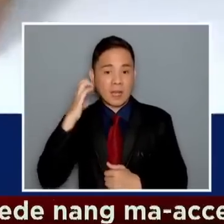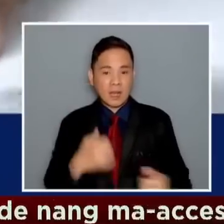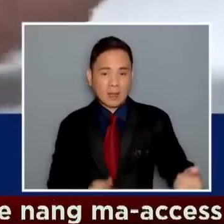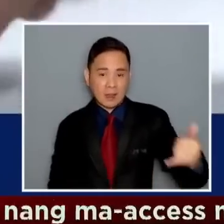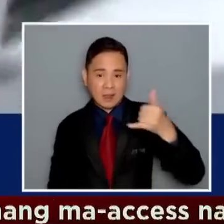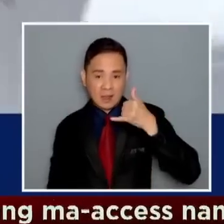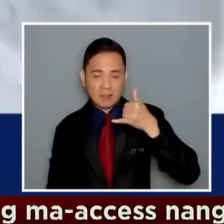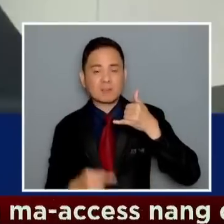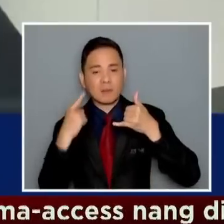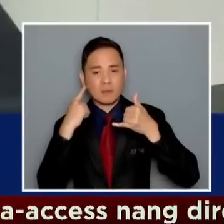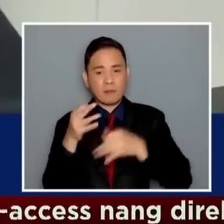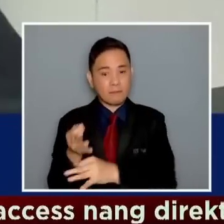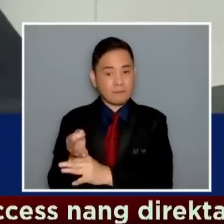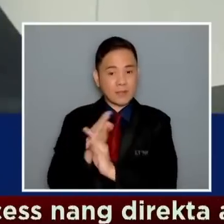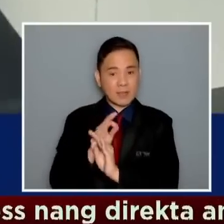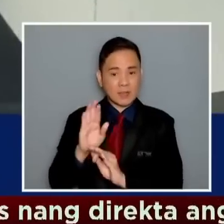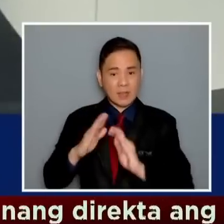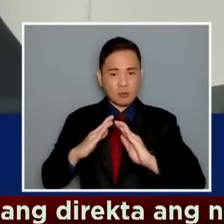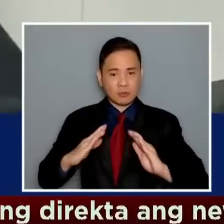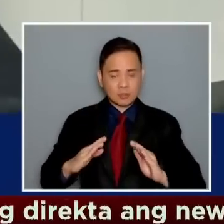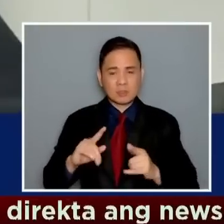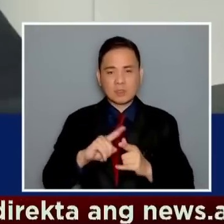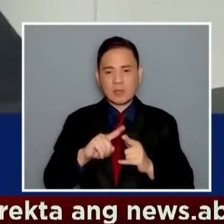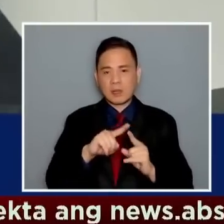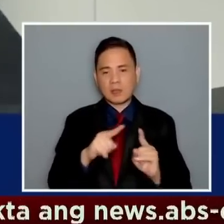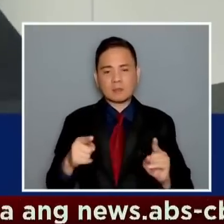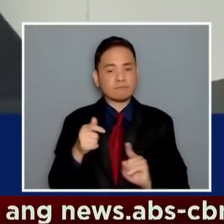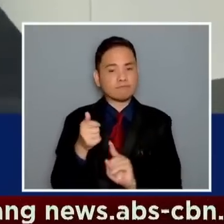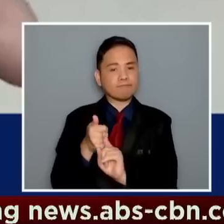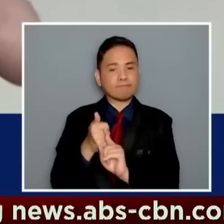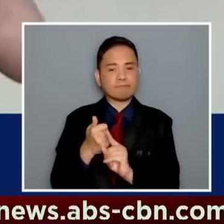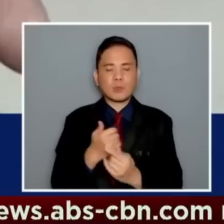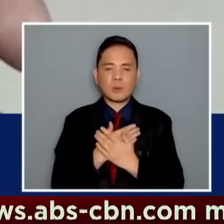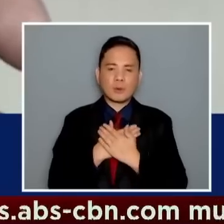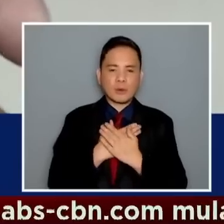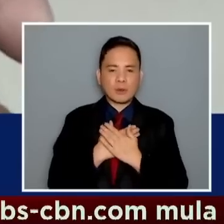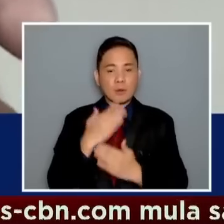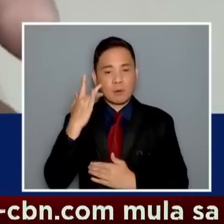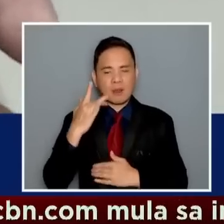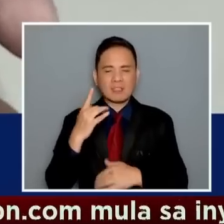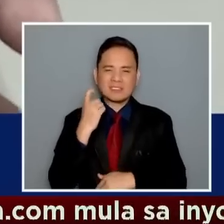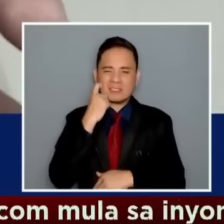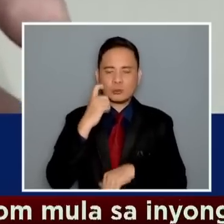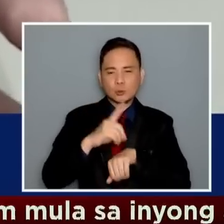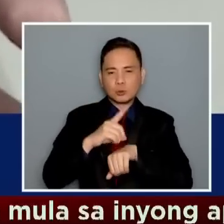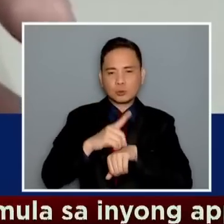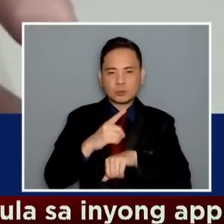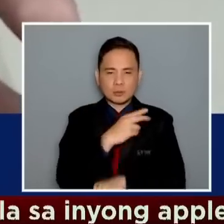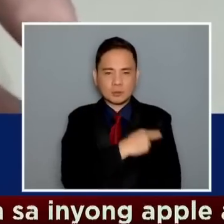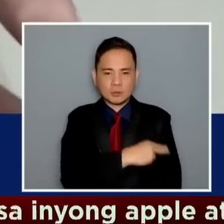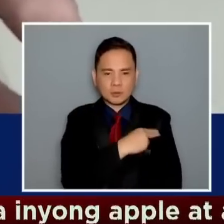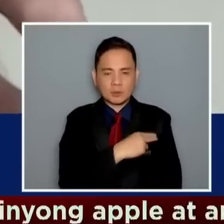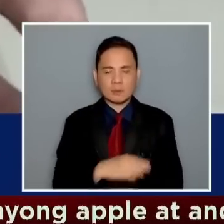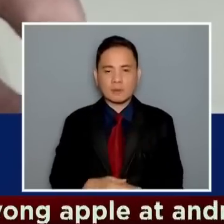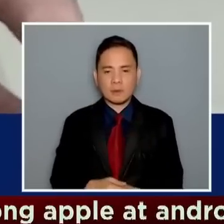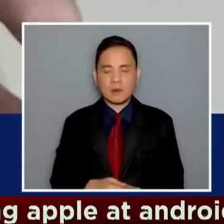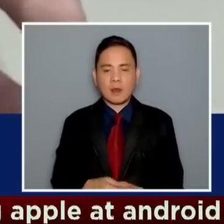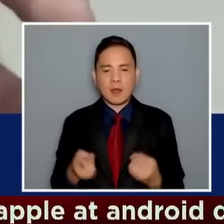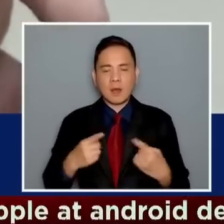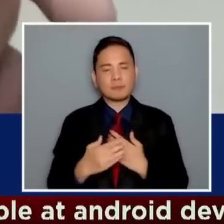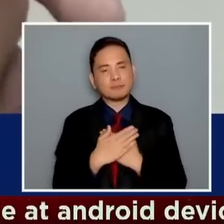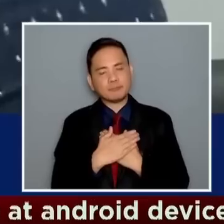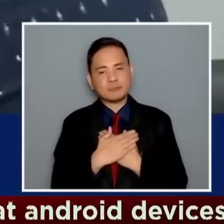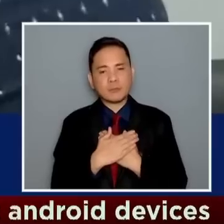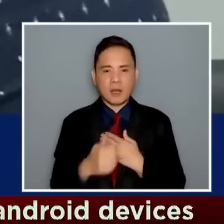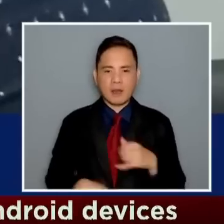sa bahay sa noon at nagpapahinga mula sa duty sa ospital. Habang kausap niya ito, bigla umanong may umagaw ng telepono ng